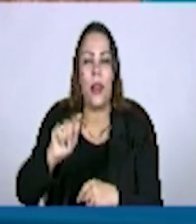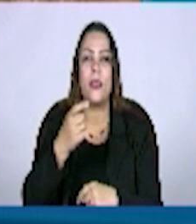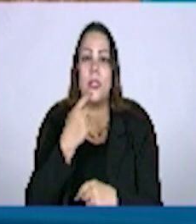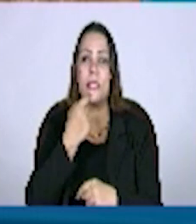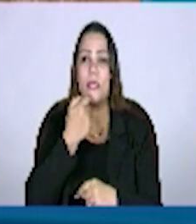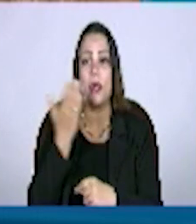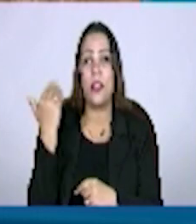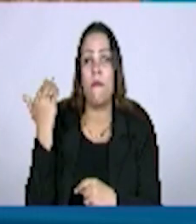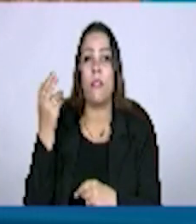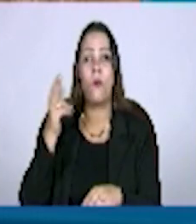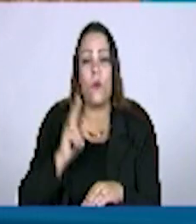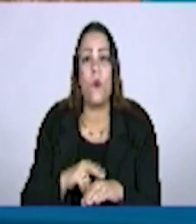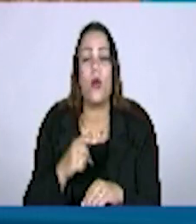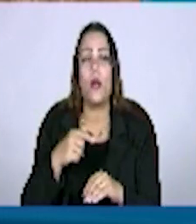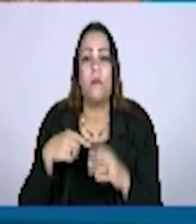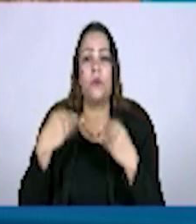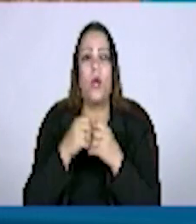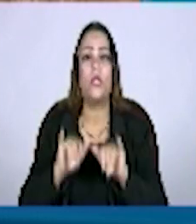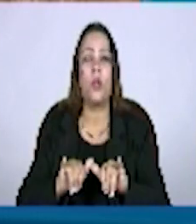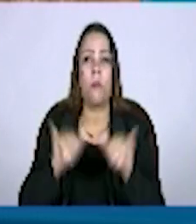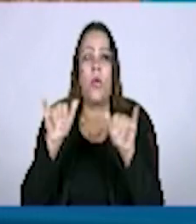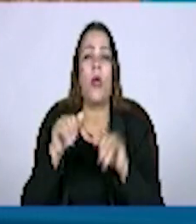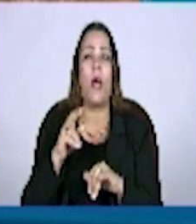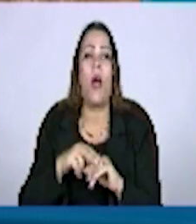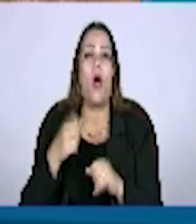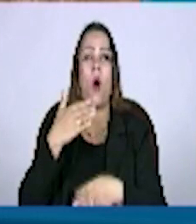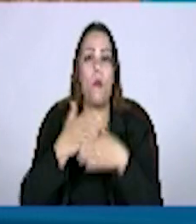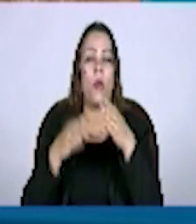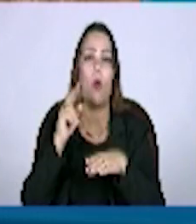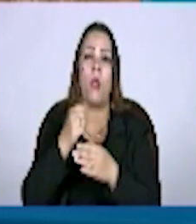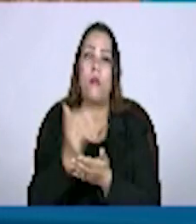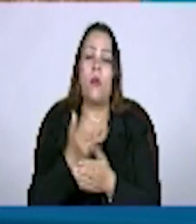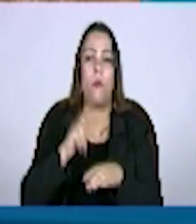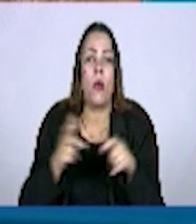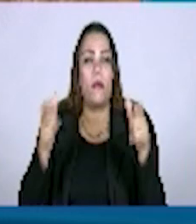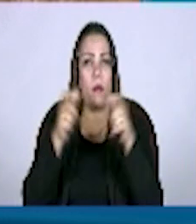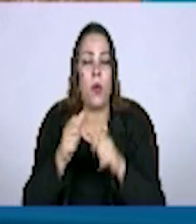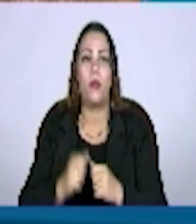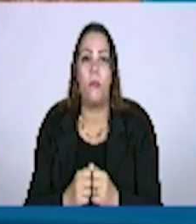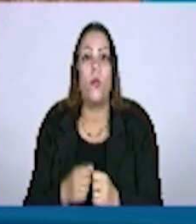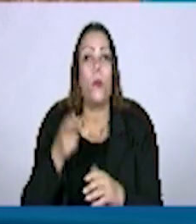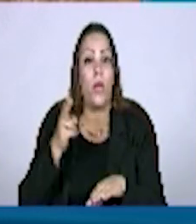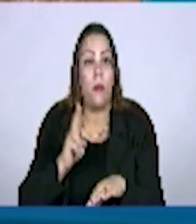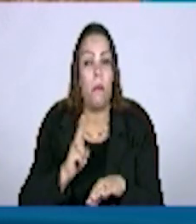السنوات الماضيه سواء كان على مستوى التنميه العمرانيه او الاقتصاديه او الاجتماعيه